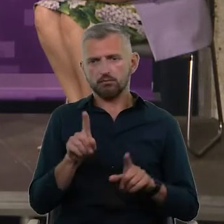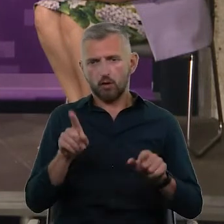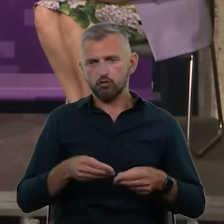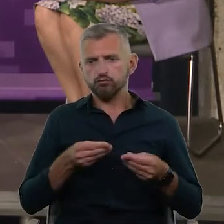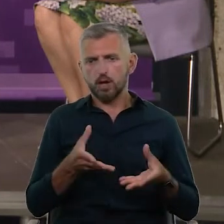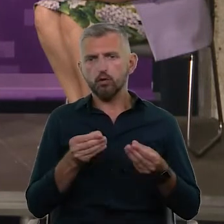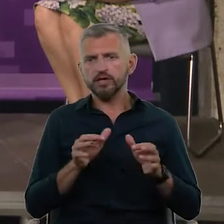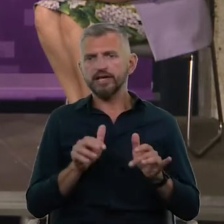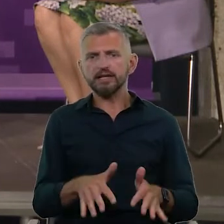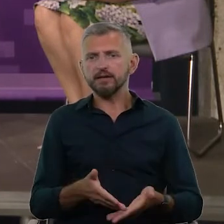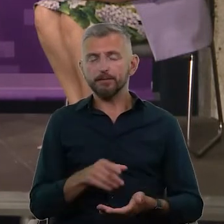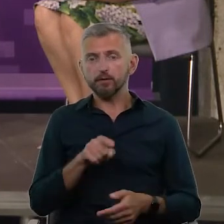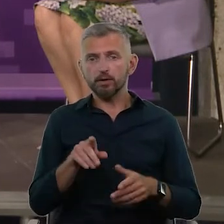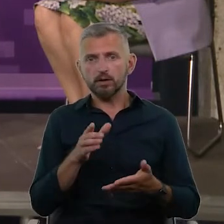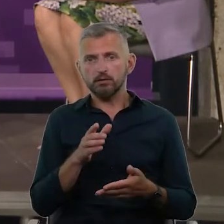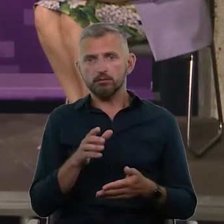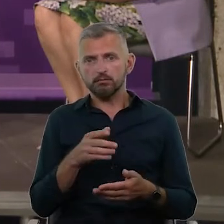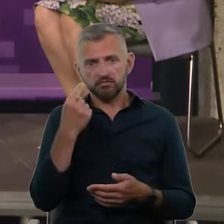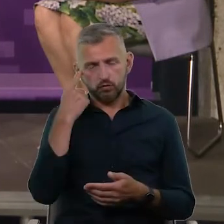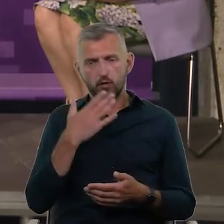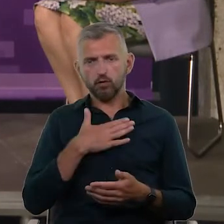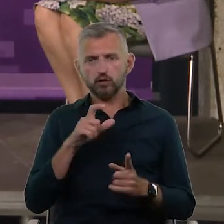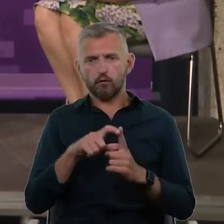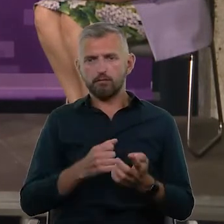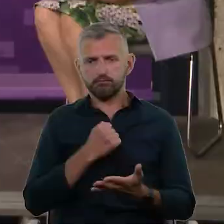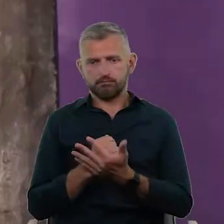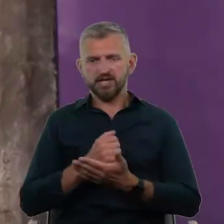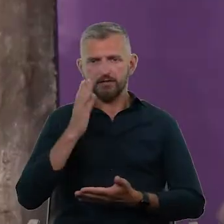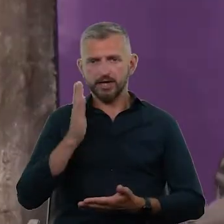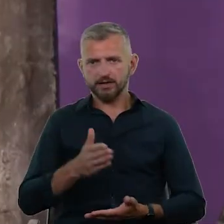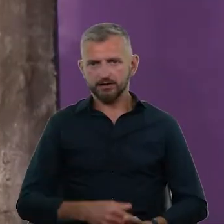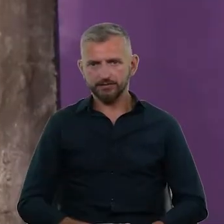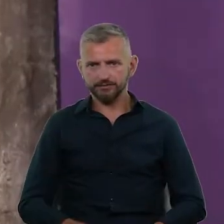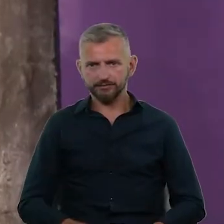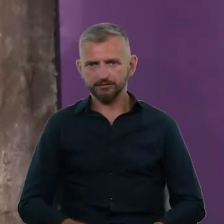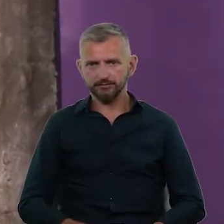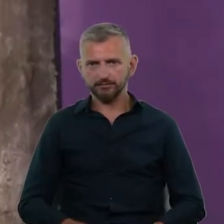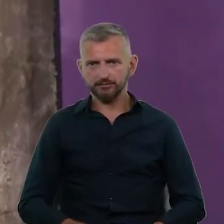я думаю, що вона мої слова підтвердить.